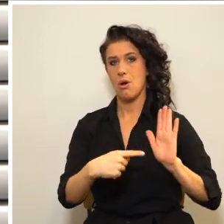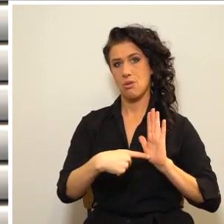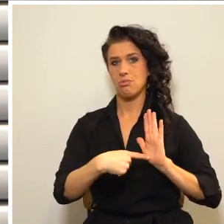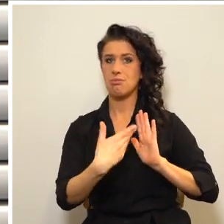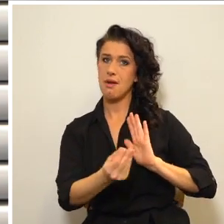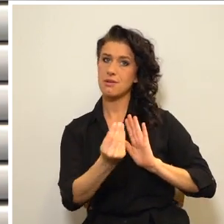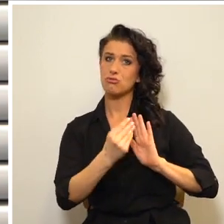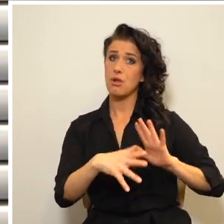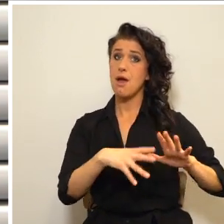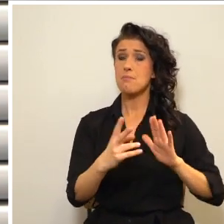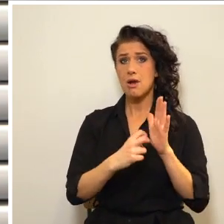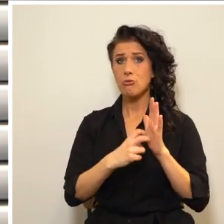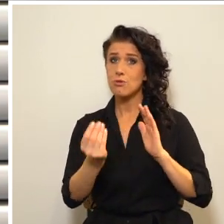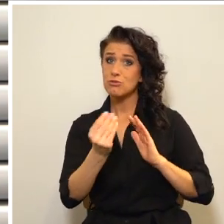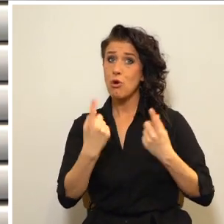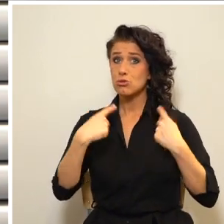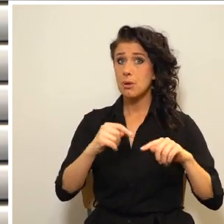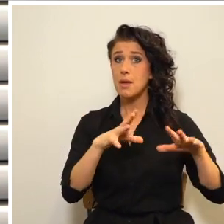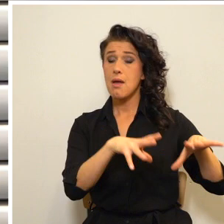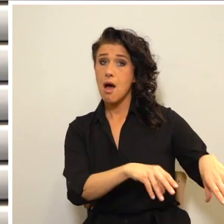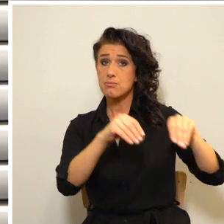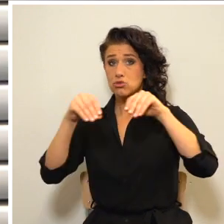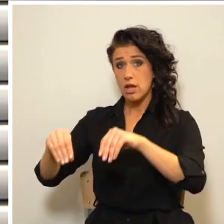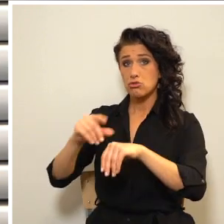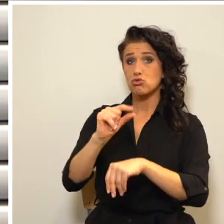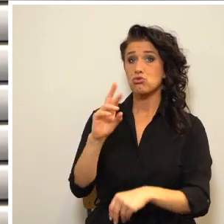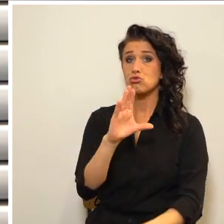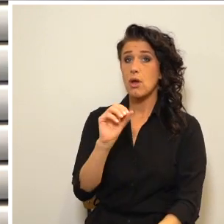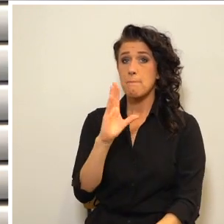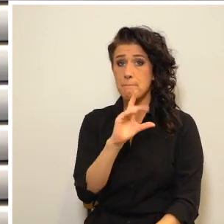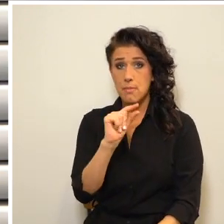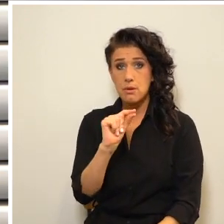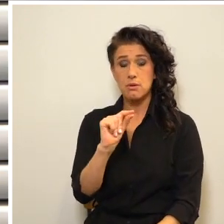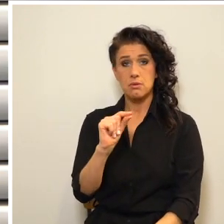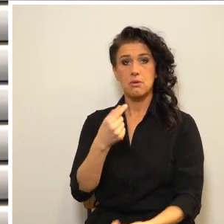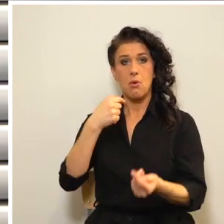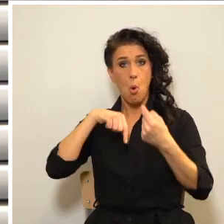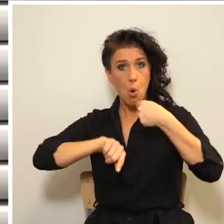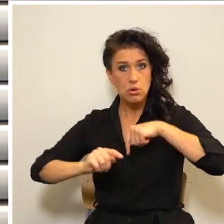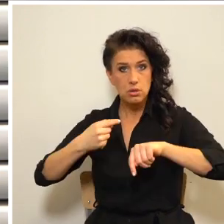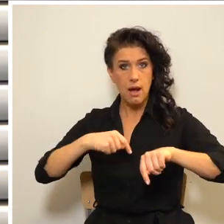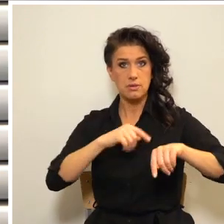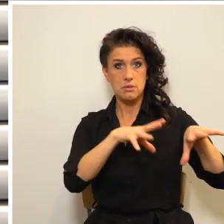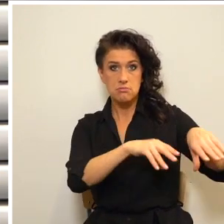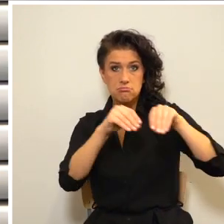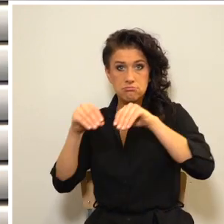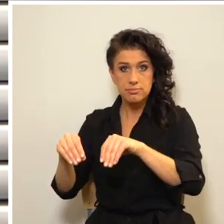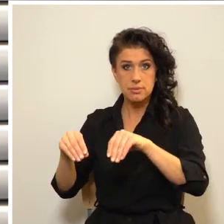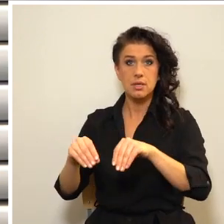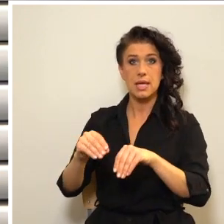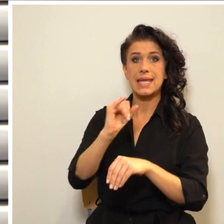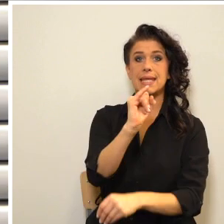jeszcze nie przeszczepionych już przeszczepionych przed tym żeby żeby zastosowanie